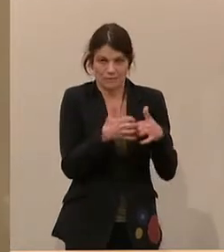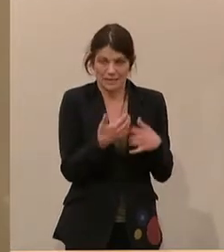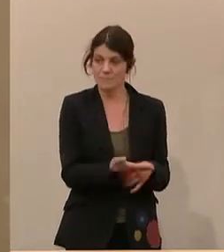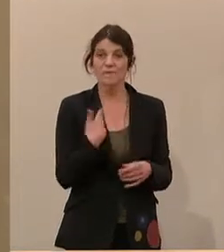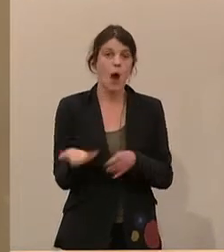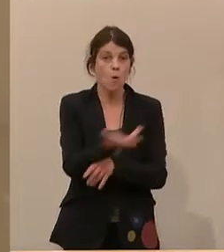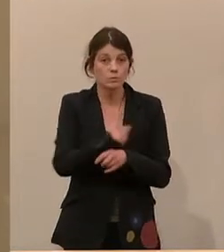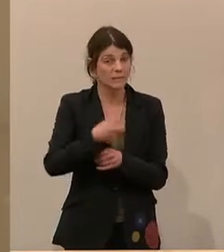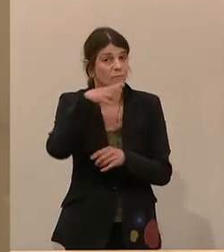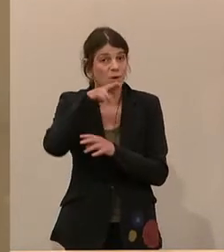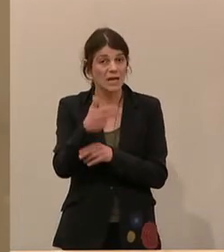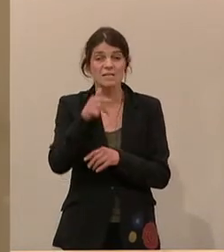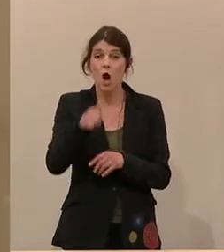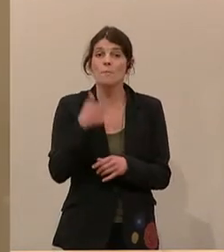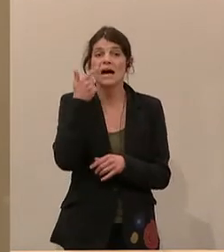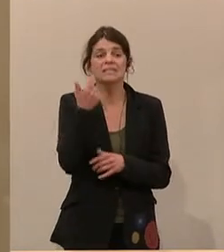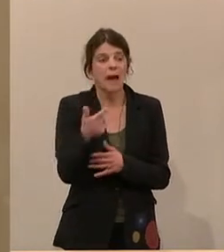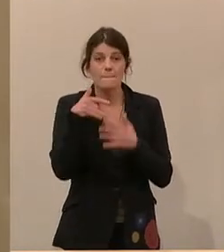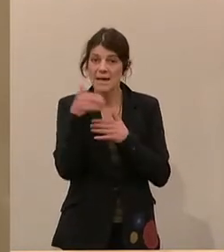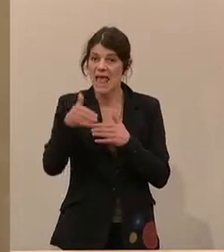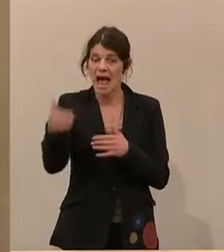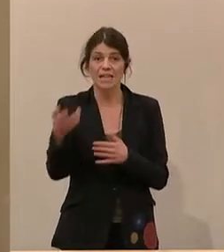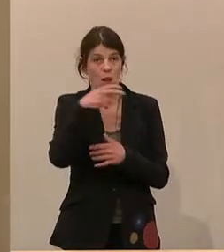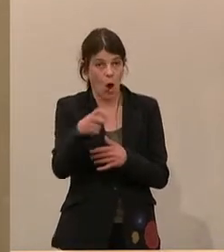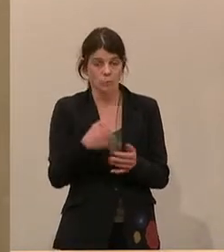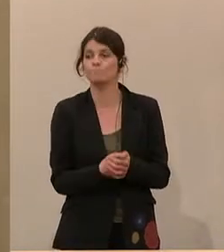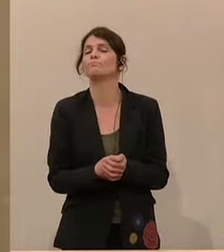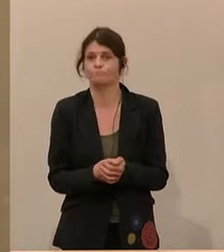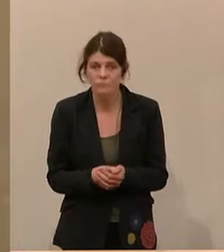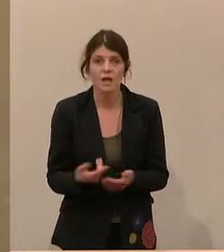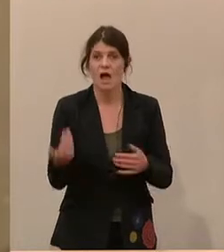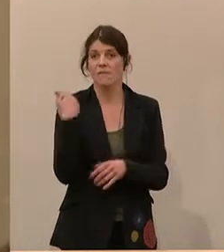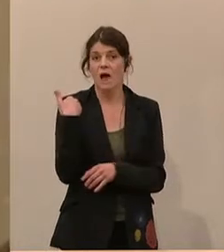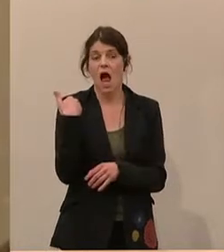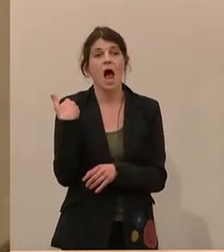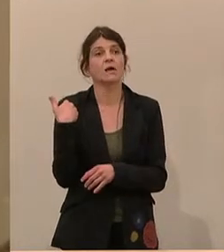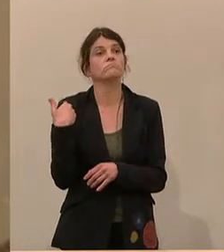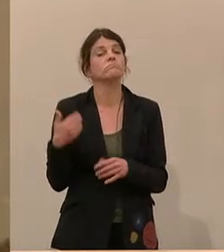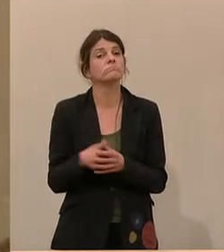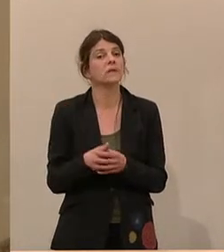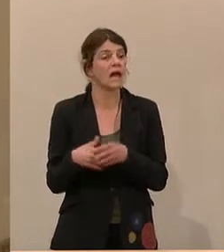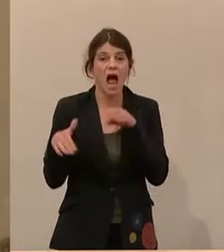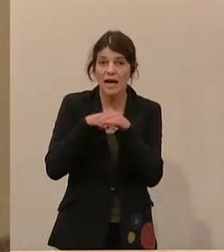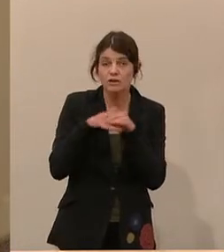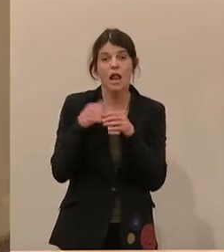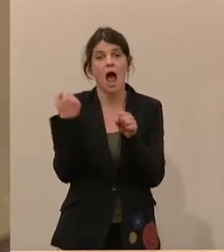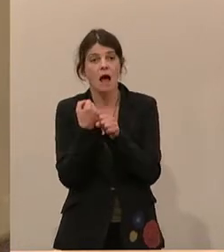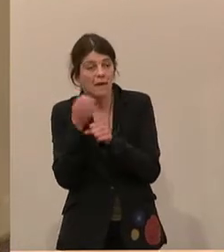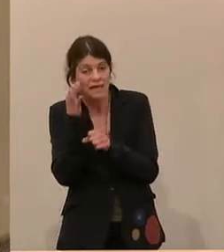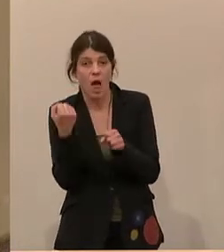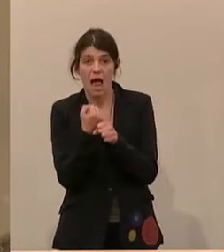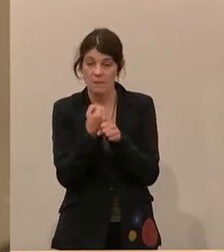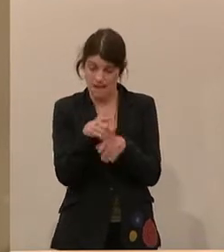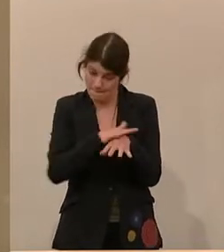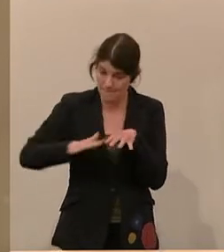einen Umsatz von 34,2 Milliarden Euro. Wir hatten Angestellte und Arbeiterinnen und Arbeiter in diesem